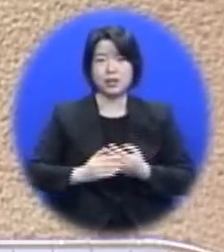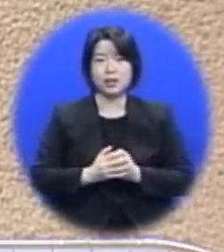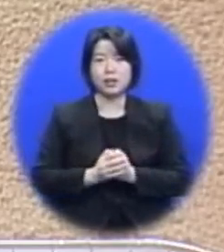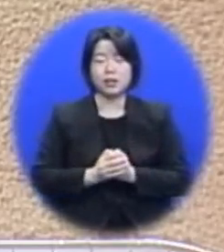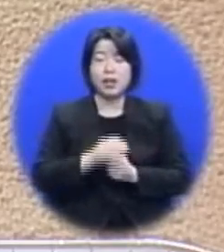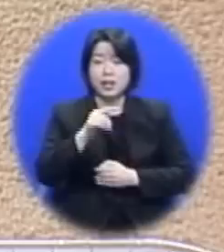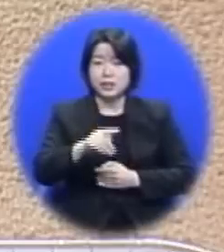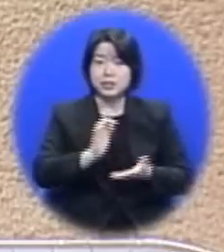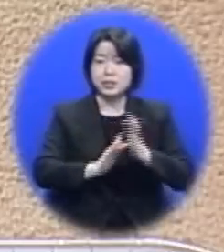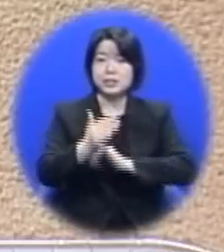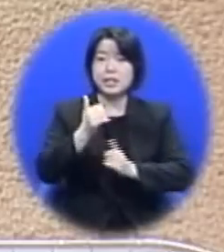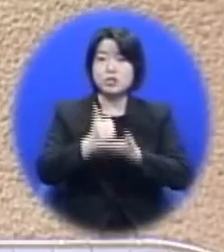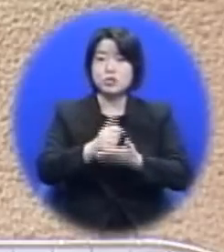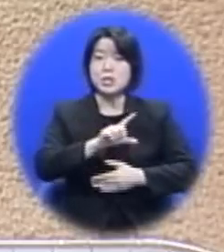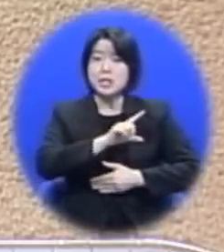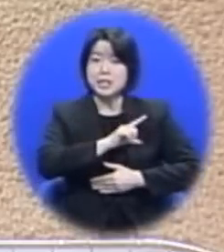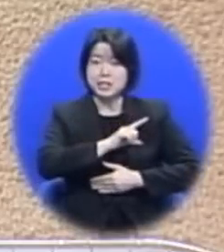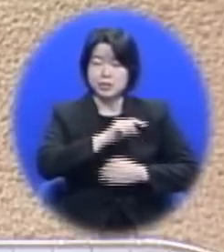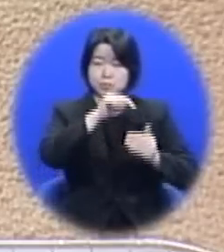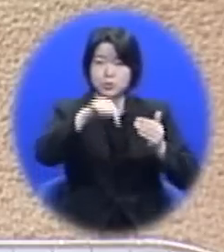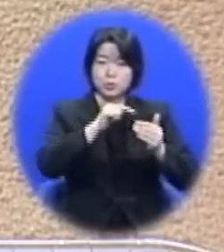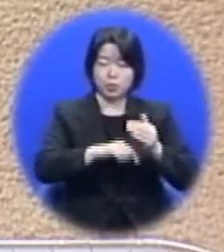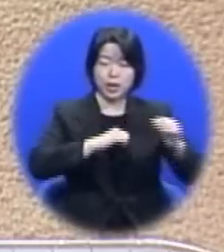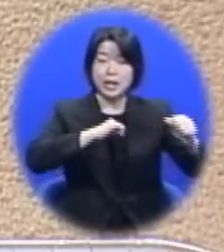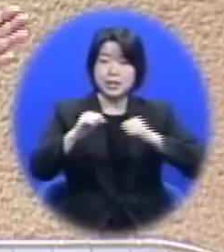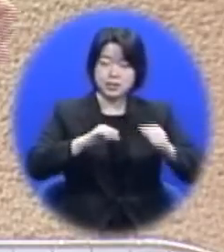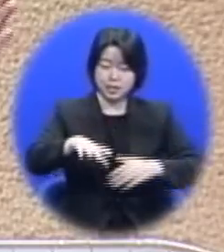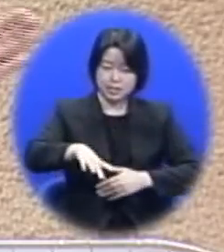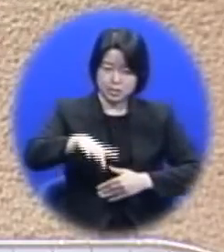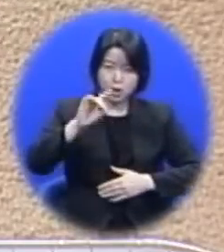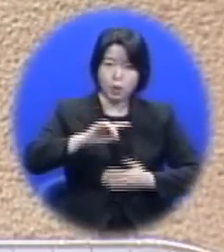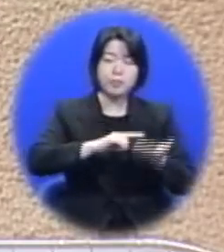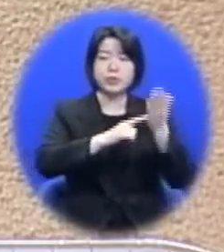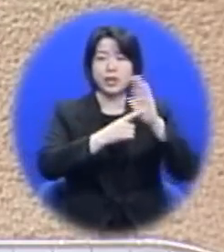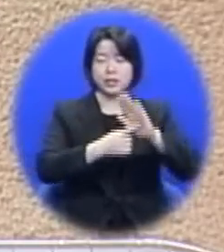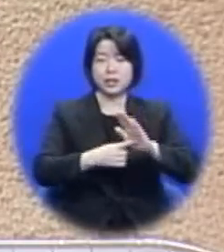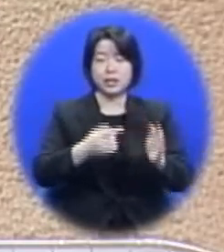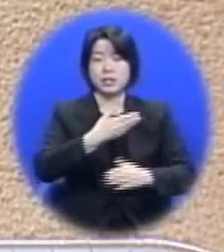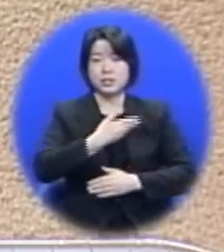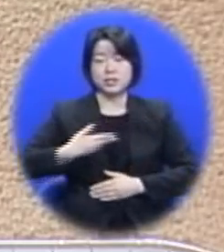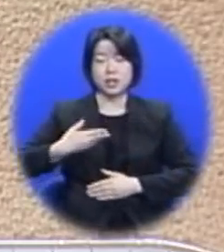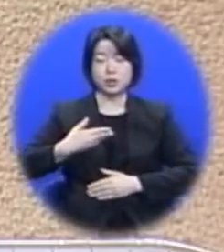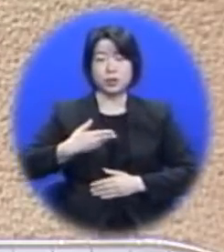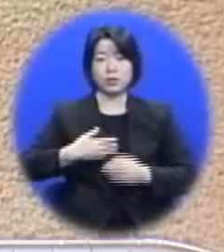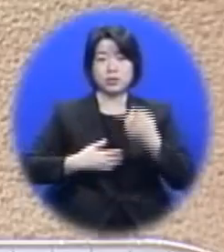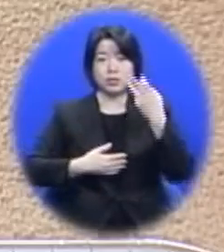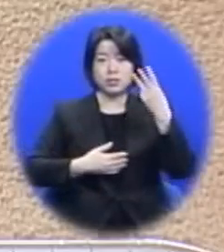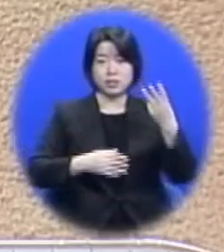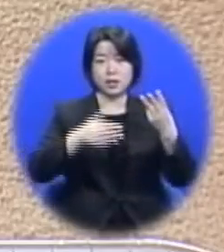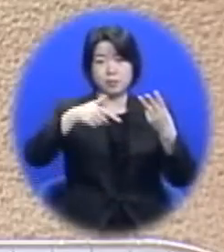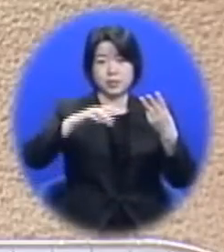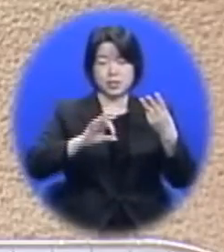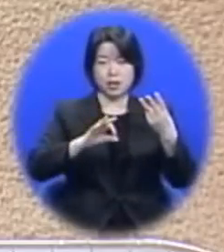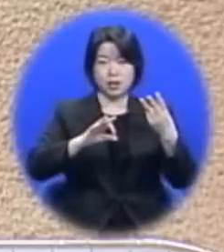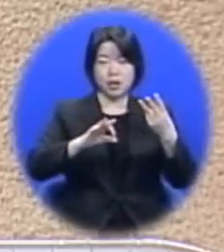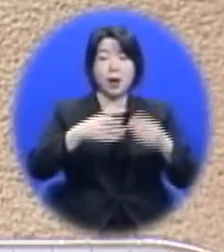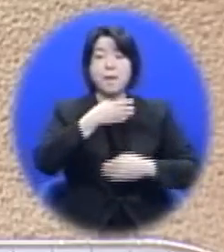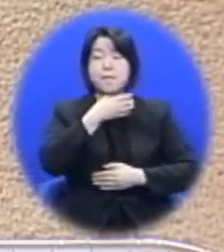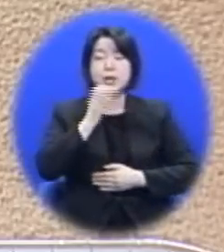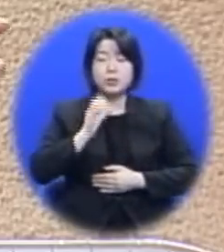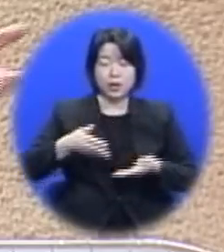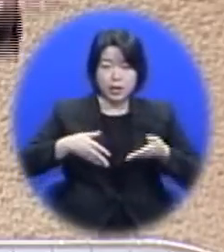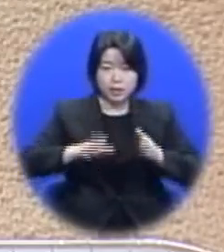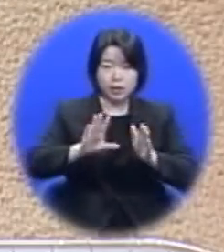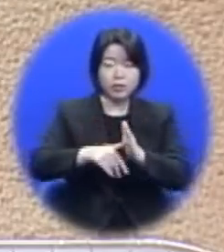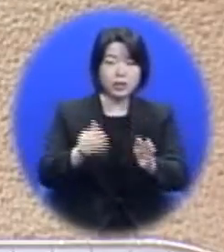그 예수님의 이름의 역사가 처음 나타난 것이 사도행전 3장에 베드로가 나면서 걷지 못하던 자를